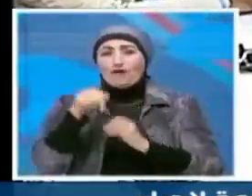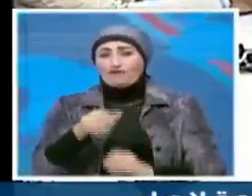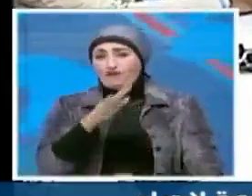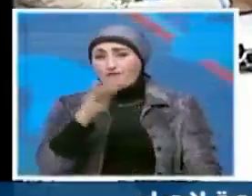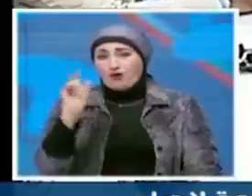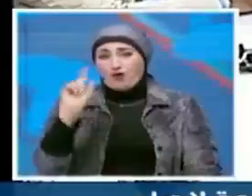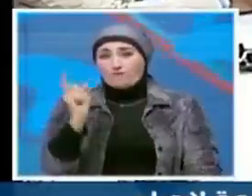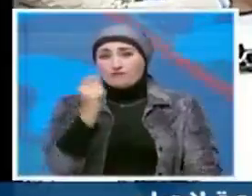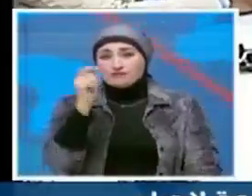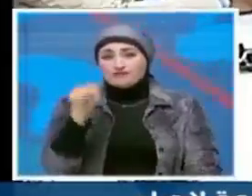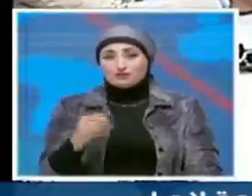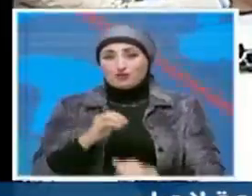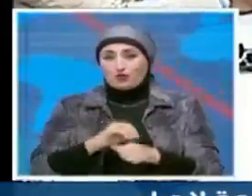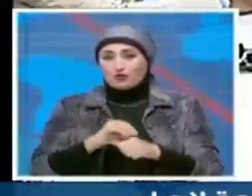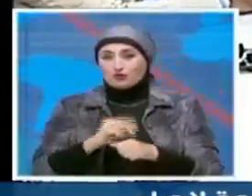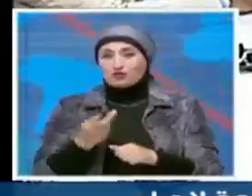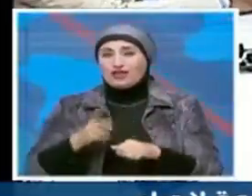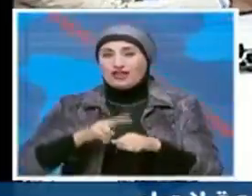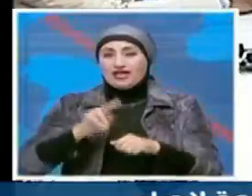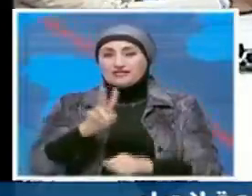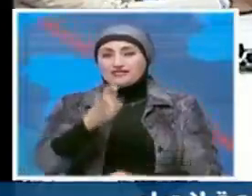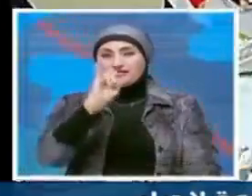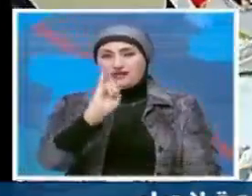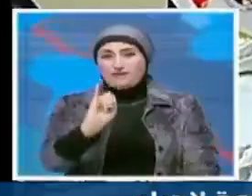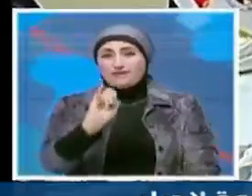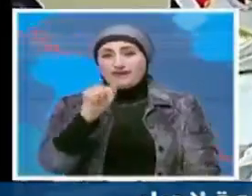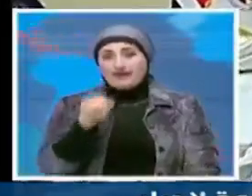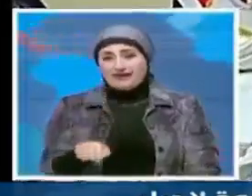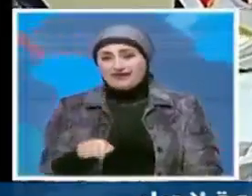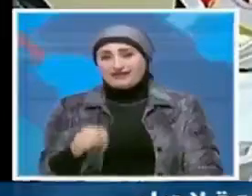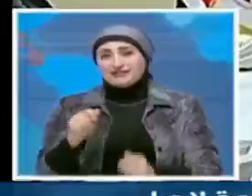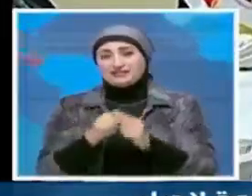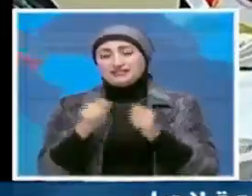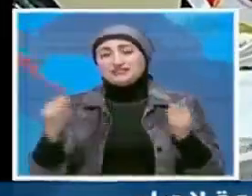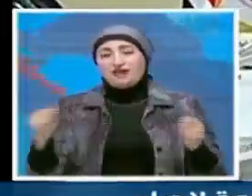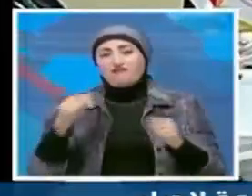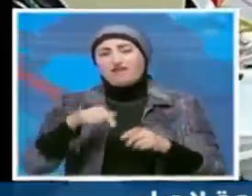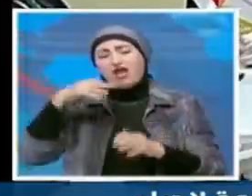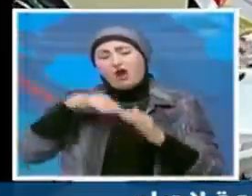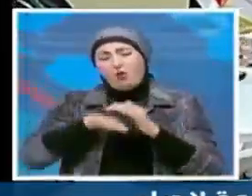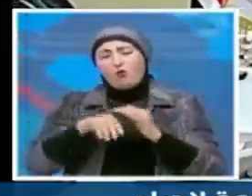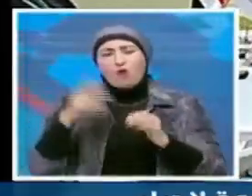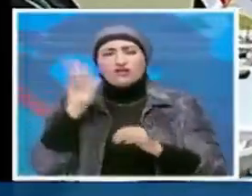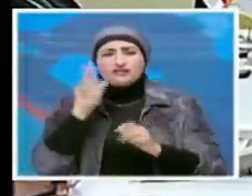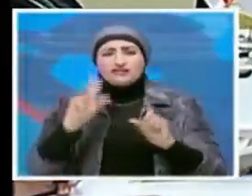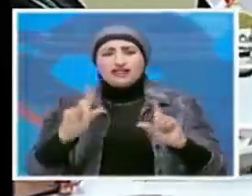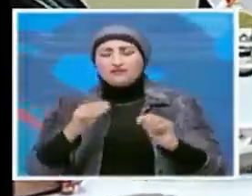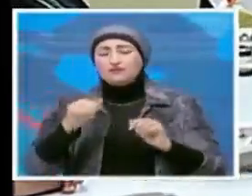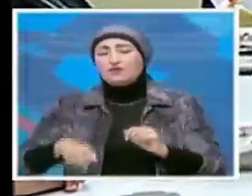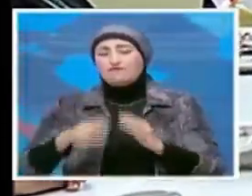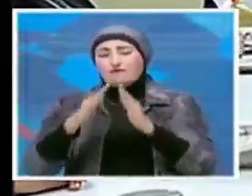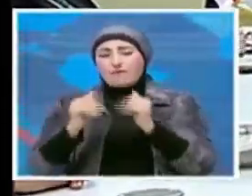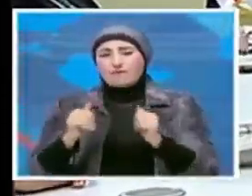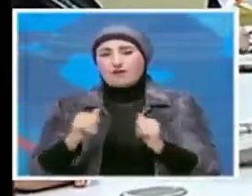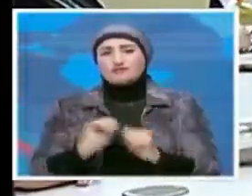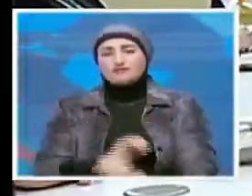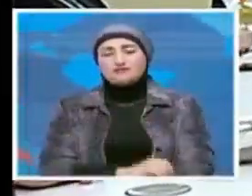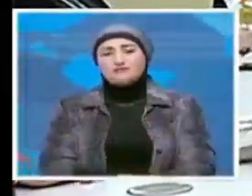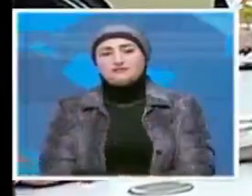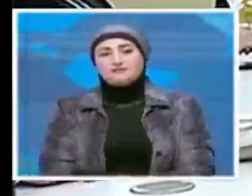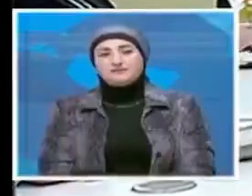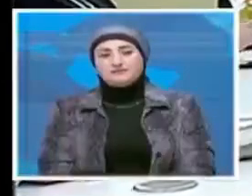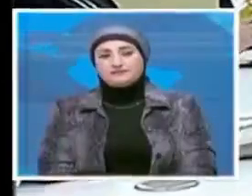115 وسيله اعلاميه وصحفيه الى جانب 70 وسيله اعلاميه وصحفيه